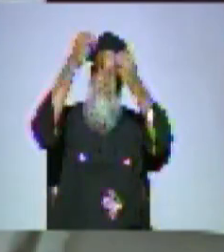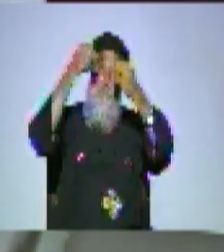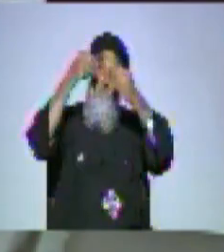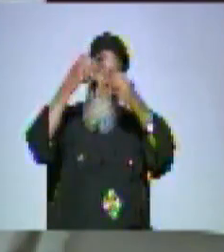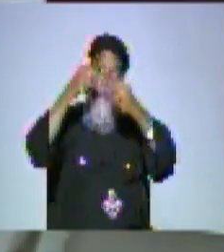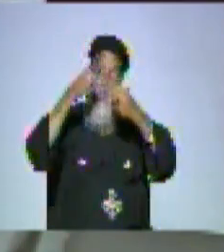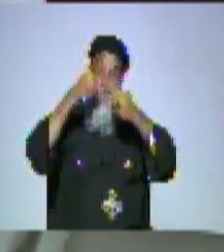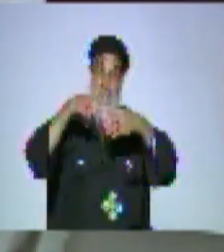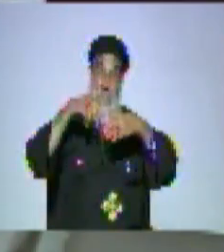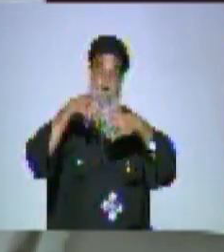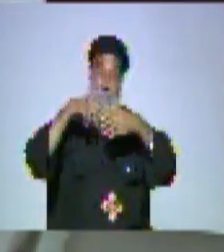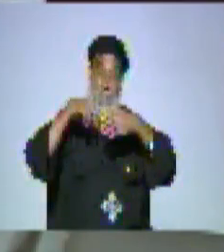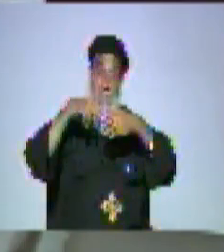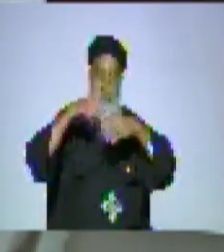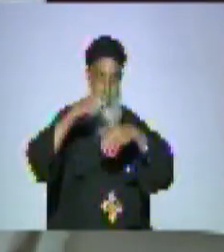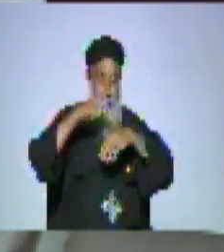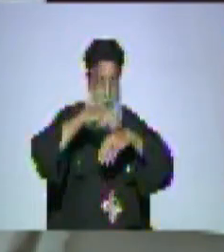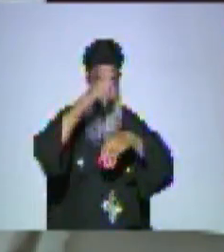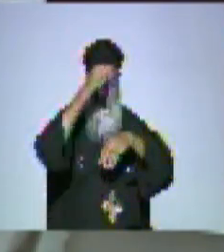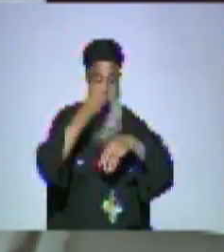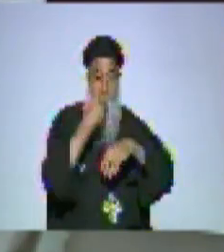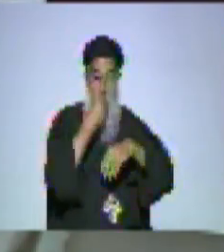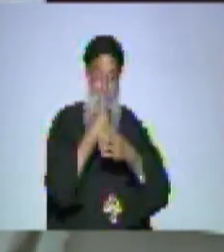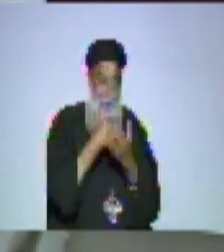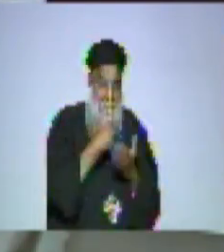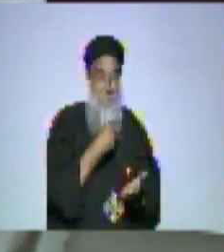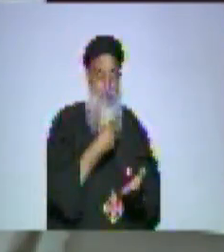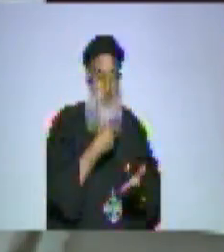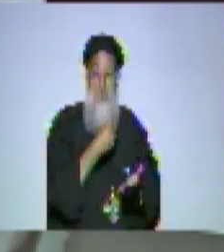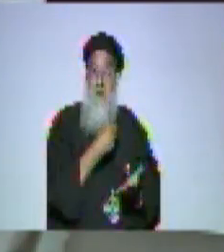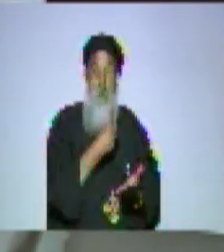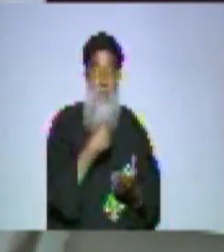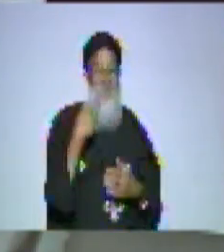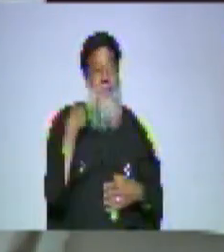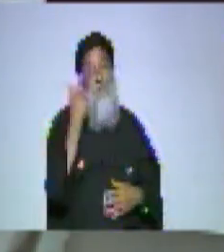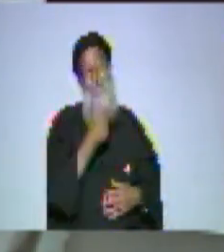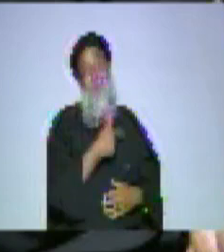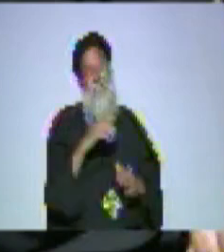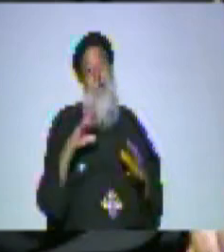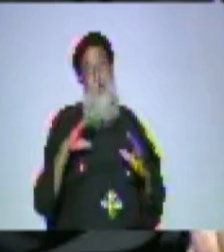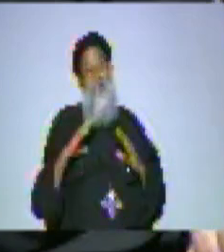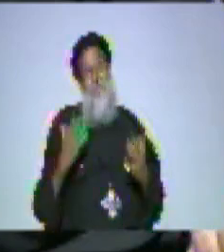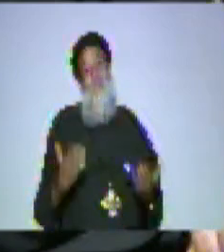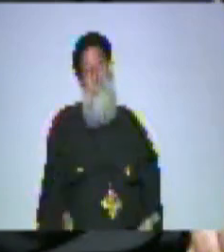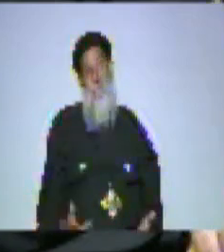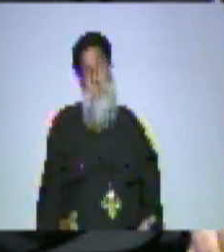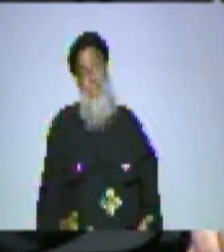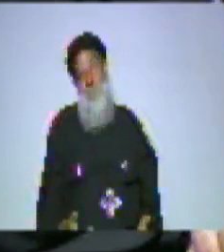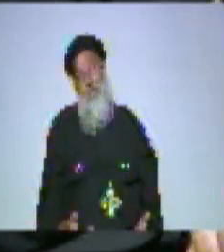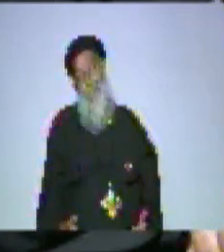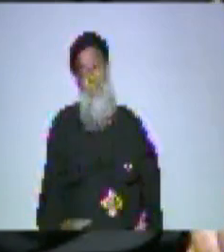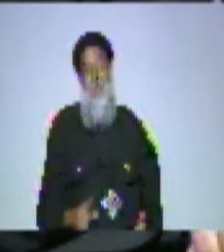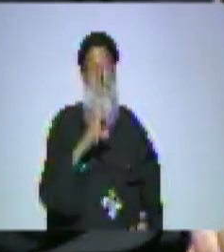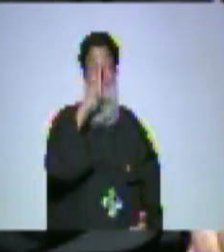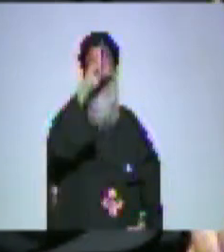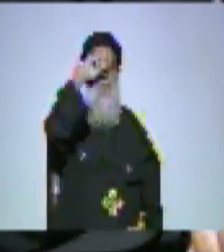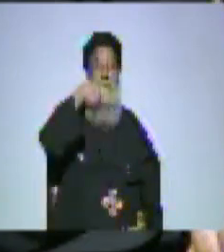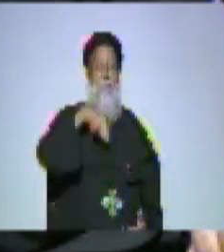ربنا عارف الوقت اللي محتاج فيه يصنع معنى حسب صلاحك